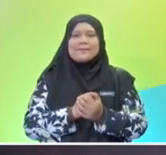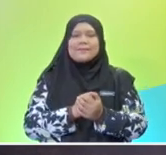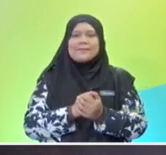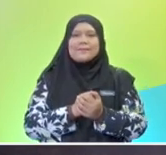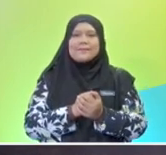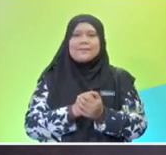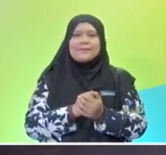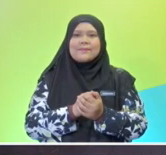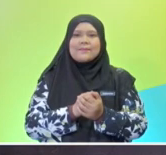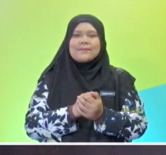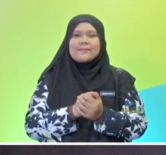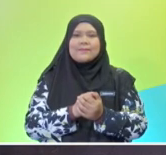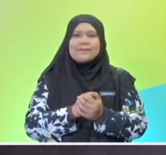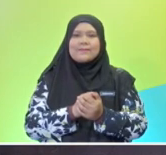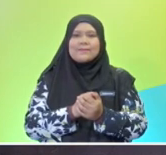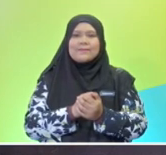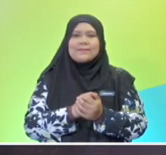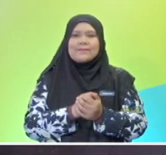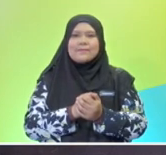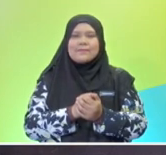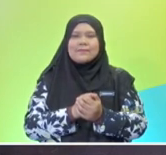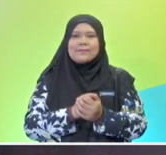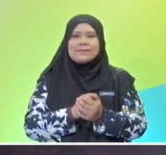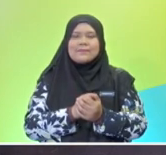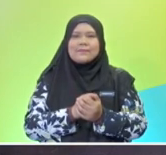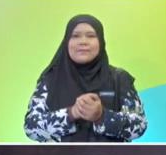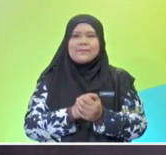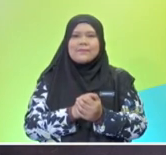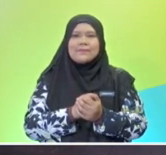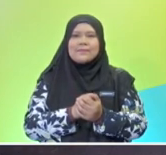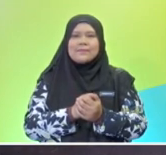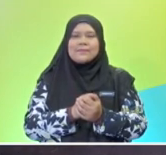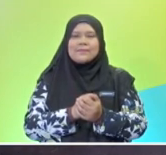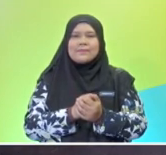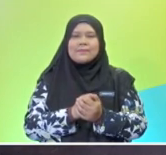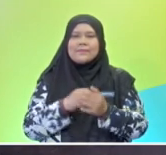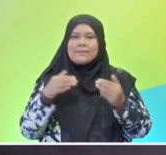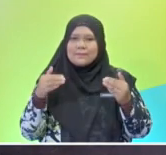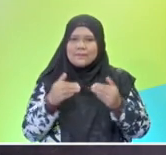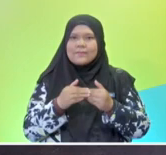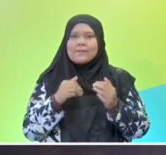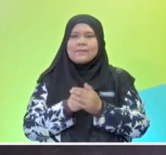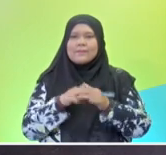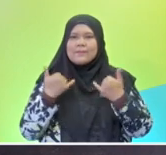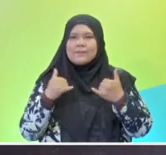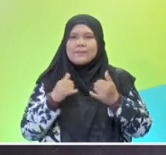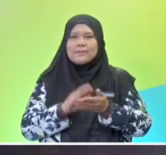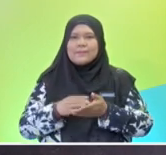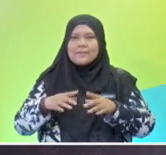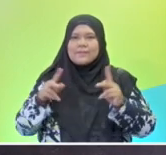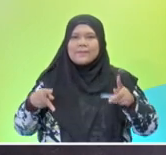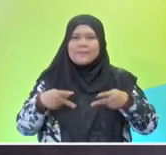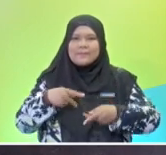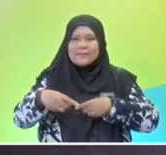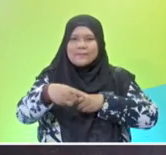Baiklah, Hanif. Ada lagi gambar ke, cikgu? Dah habis. Gambar dah habis. Habis dah? Apa kata kita sambung dengan permainan dadu? Permainan ni.